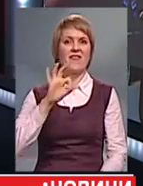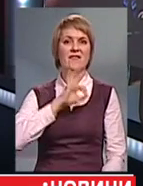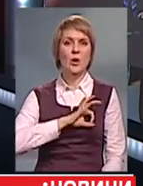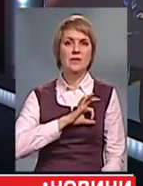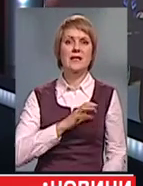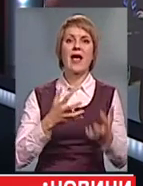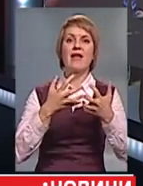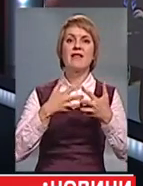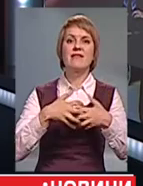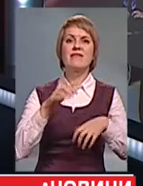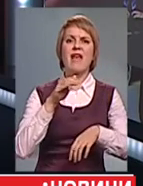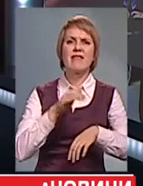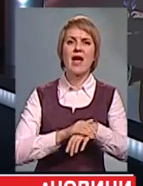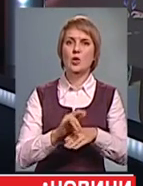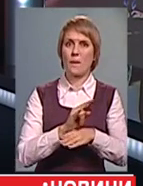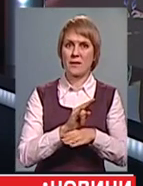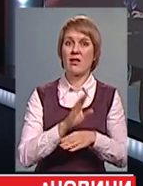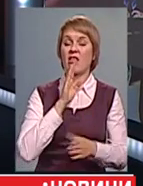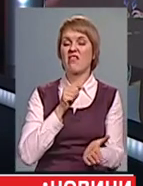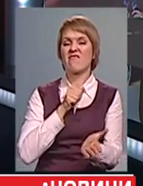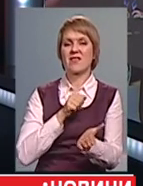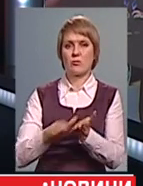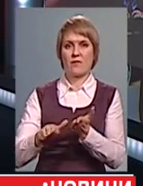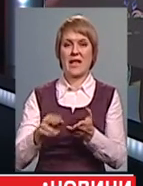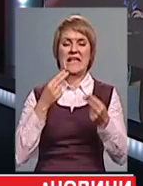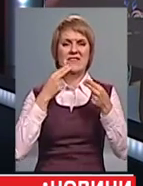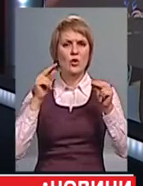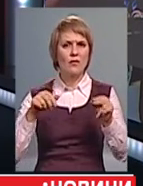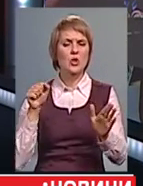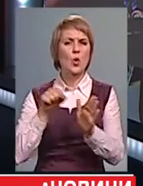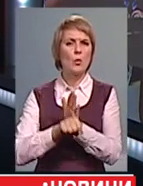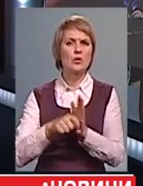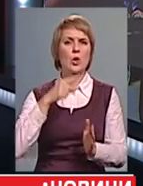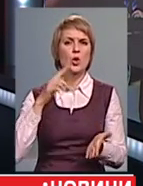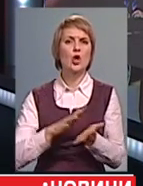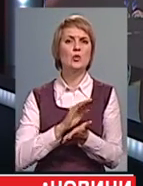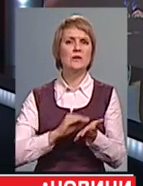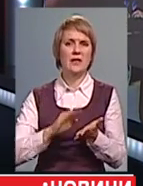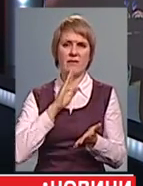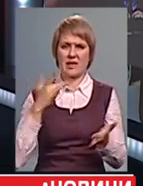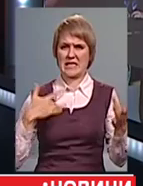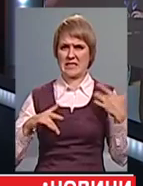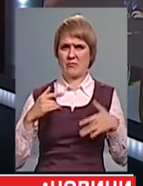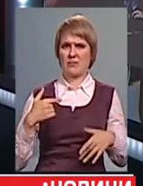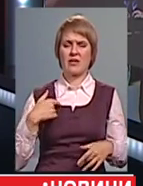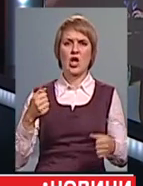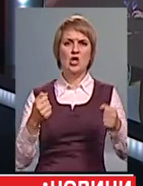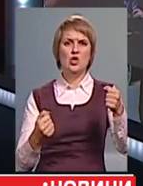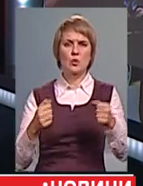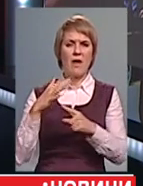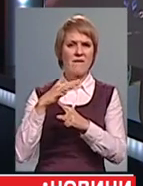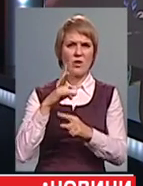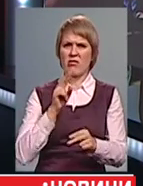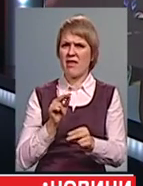їй відмовили. Звинувачення в убивстві журналістів українка заперечила. Твердить, вона штурман вертольота, не вчили її стріляти